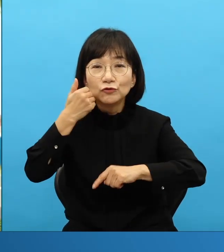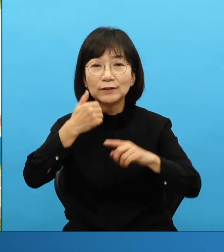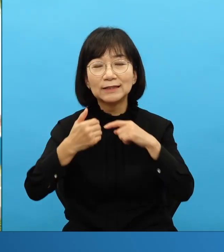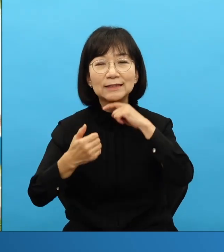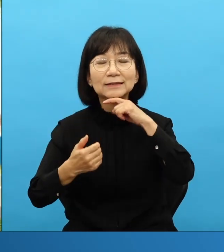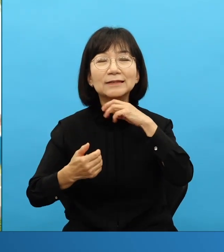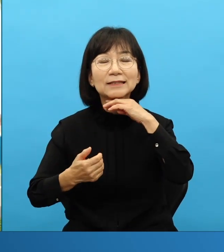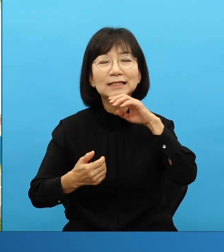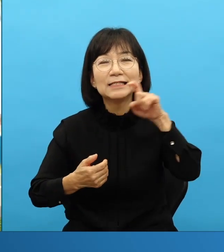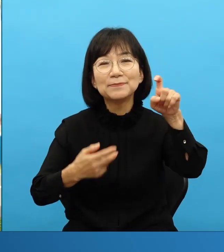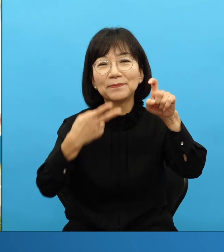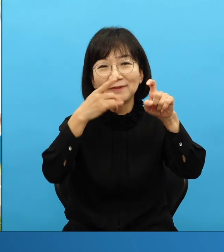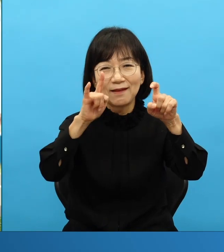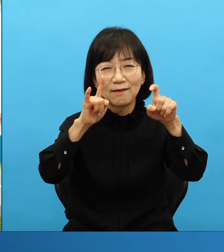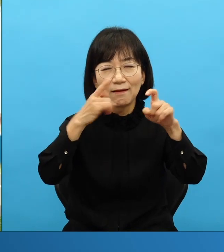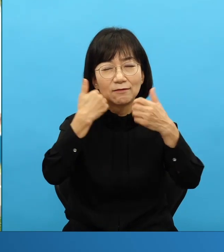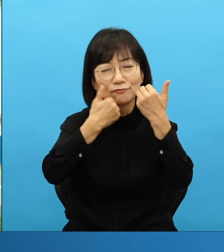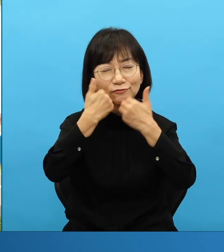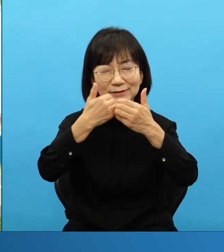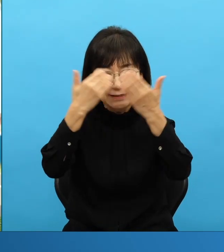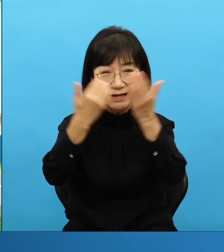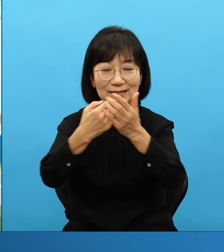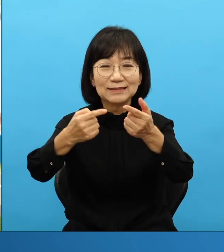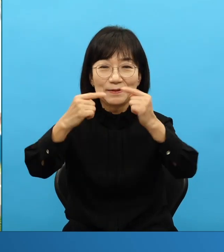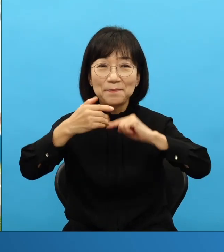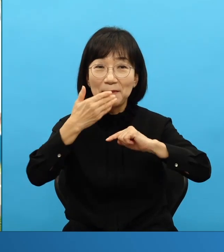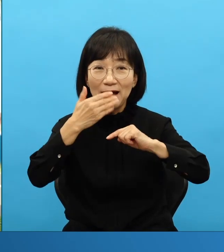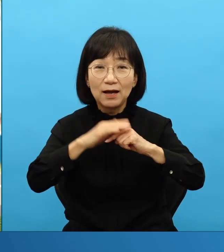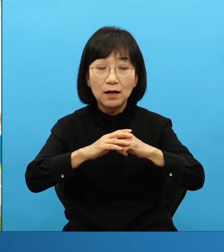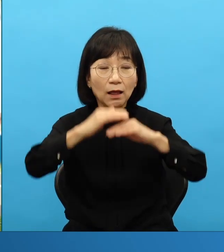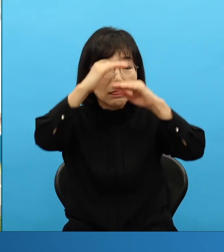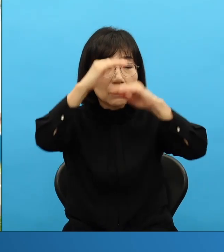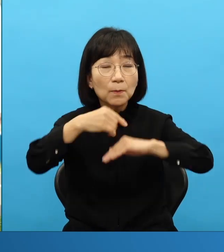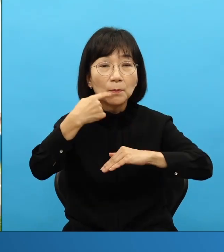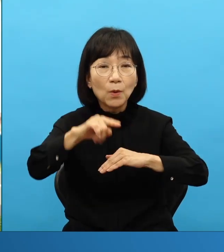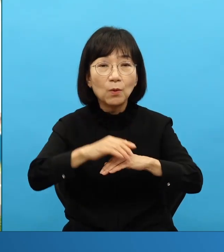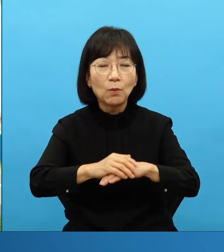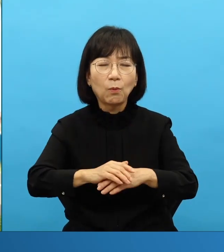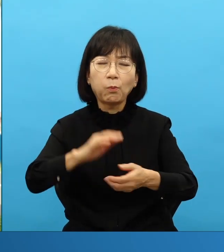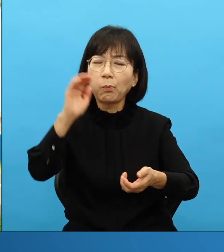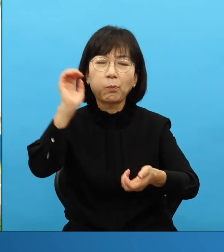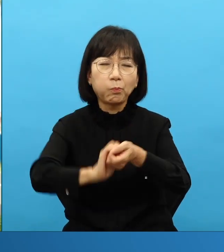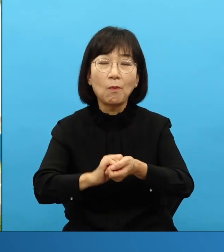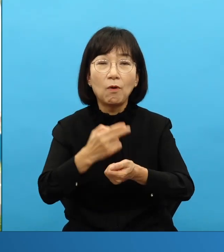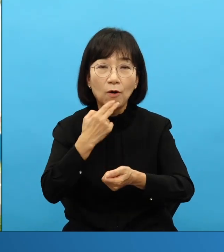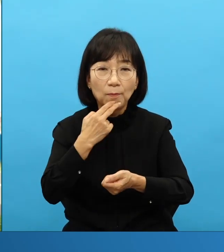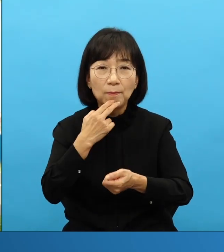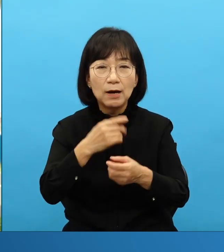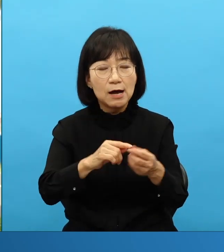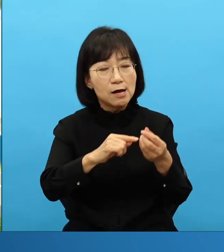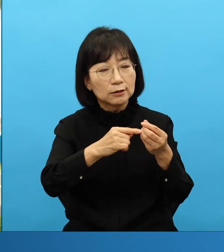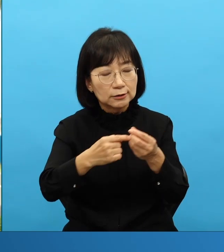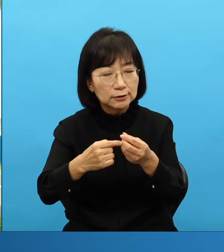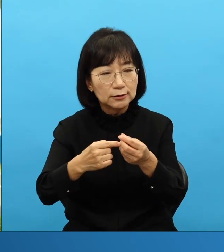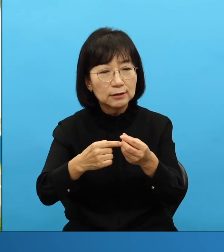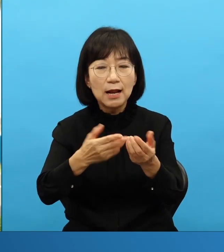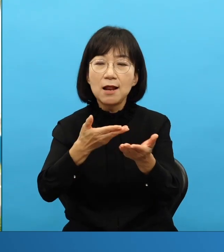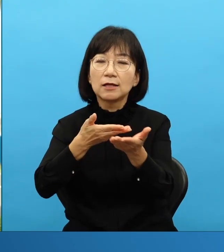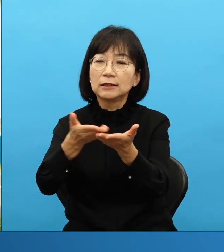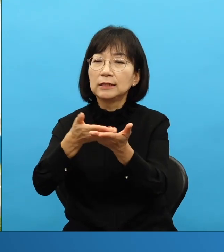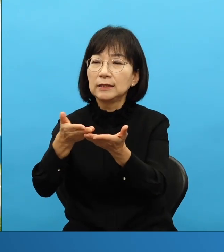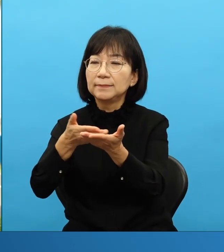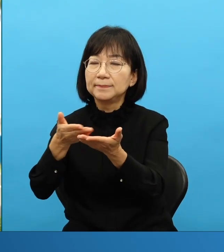랩런트라면 누구나 참여할 수 있습니다. 공모 내용은요, 제한이 없어요. 글로도 가능하고요, 그림도